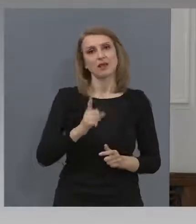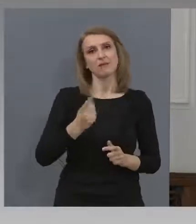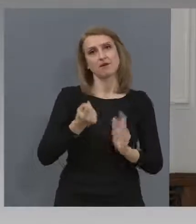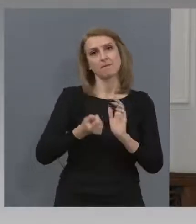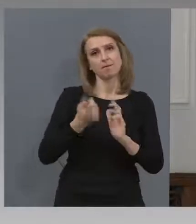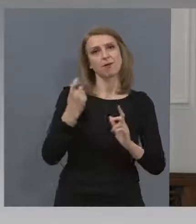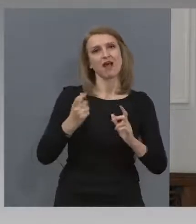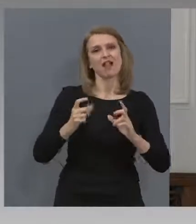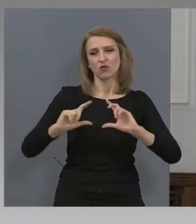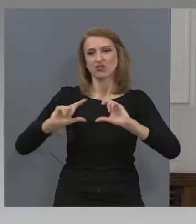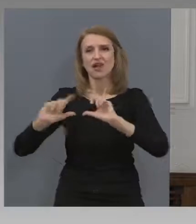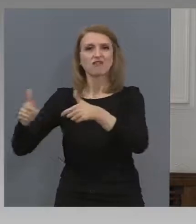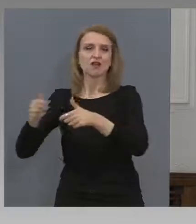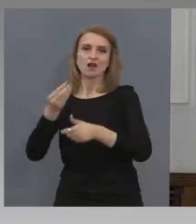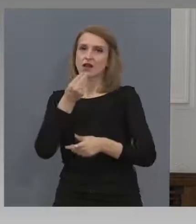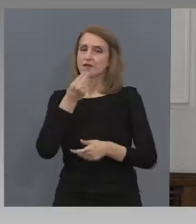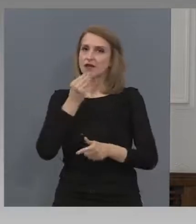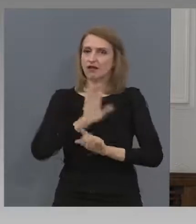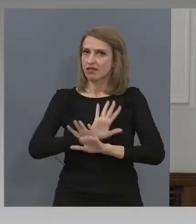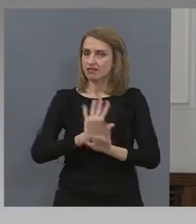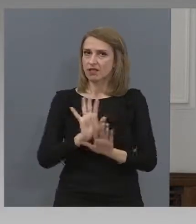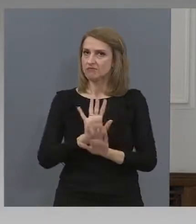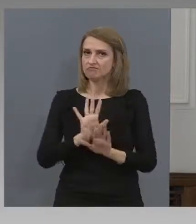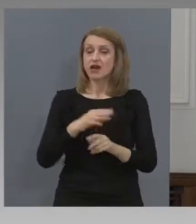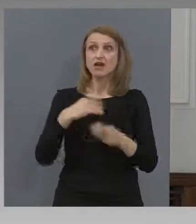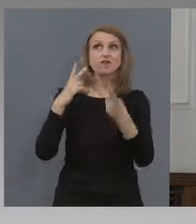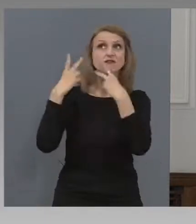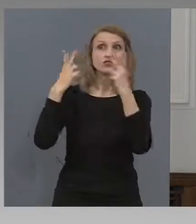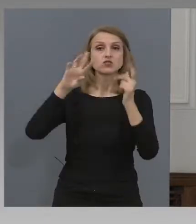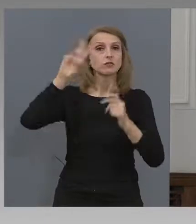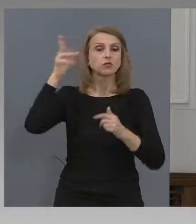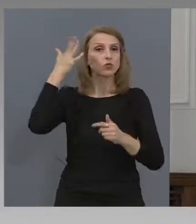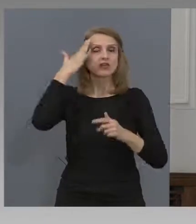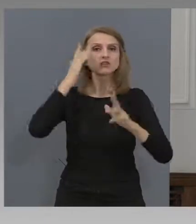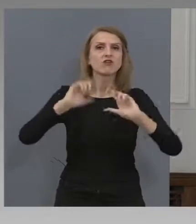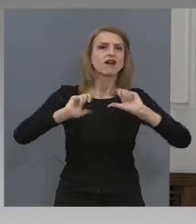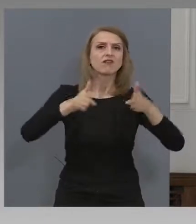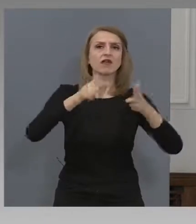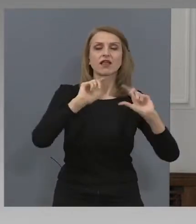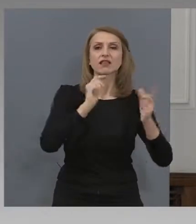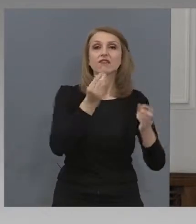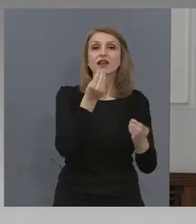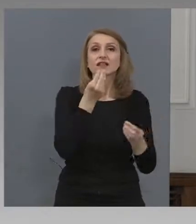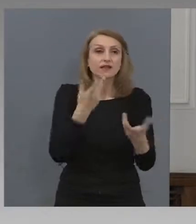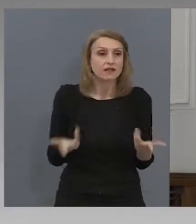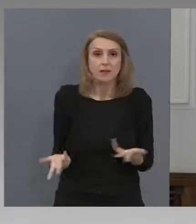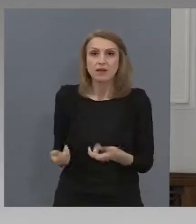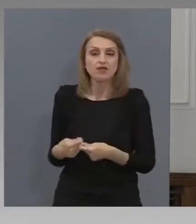каквото вече се вижда в други страни, и да оцелеят нашите фермери в